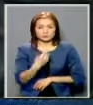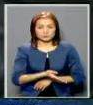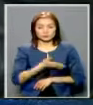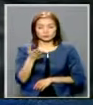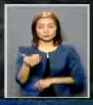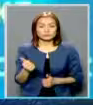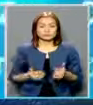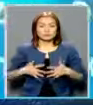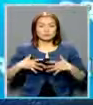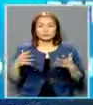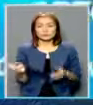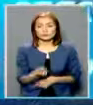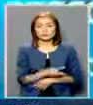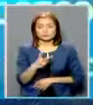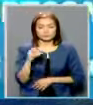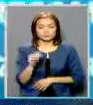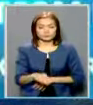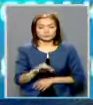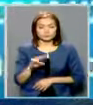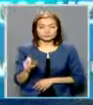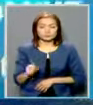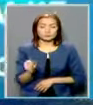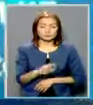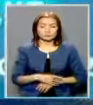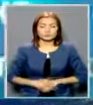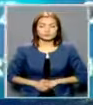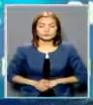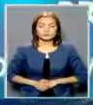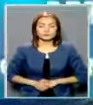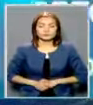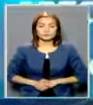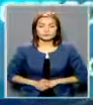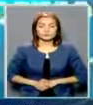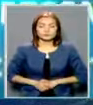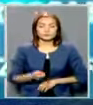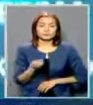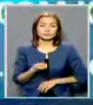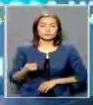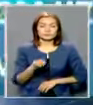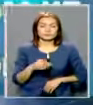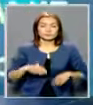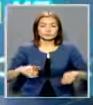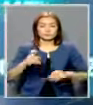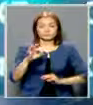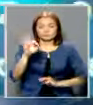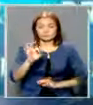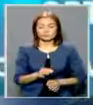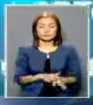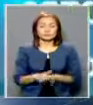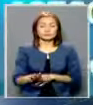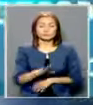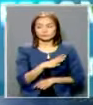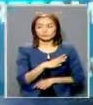өткен жылмен салыстырғанда 200 мың тоннаға көп. Есептік деректерге сәйкес тұқым себу жоспардан 100% жүзеге